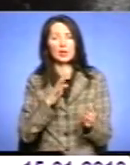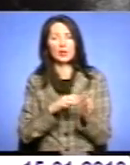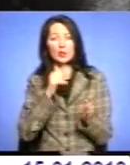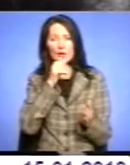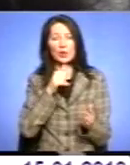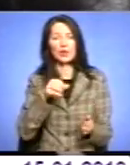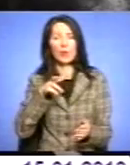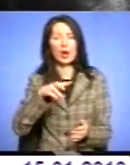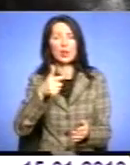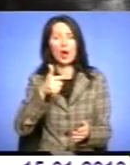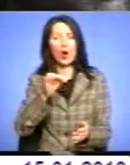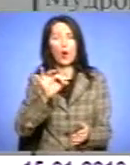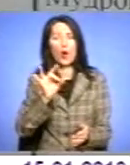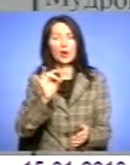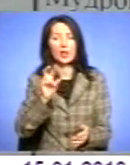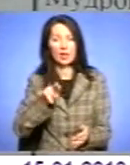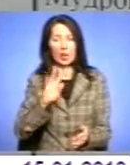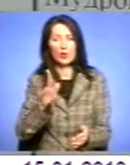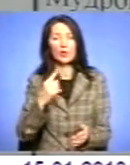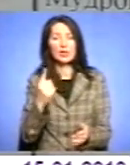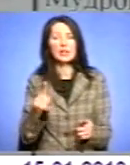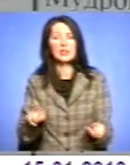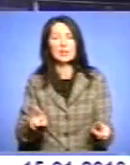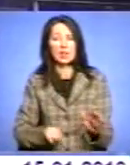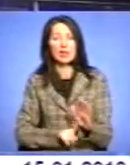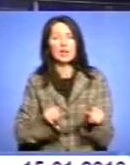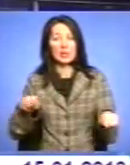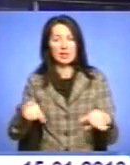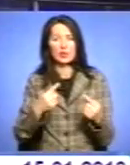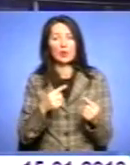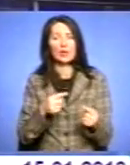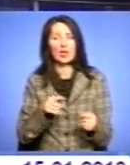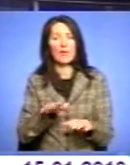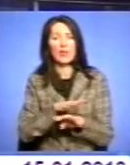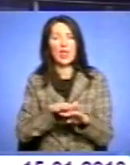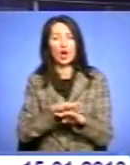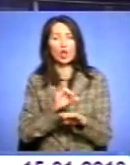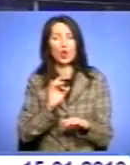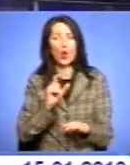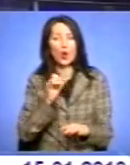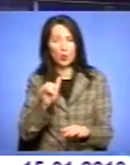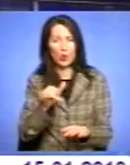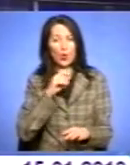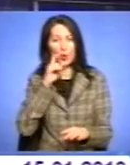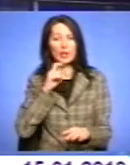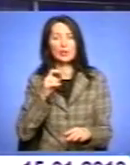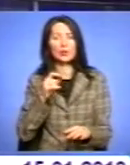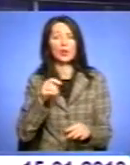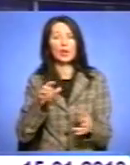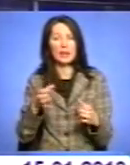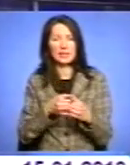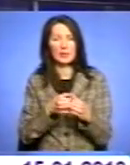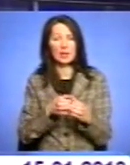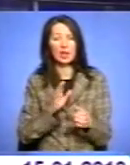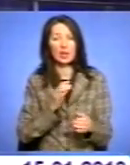Михайла Гореня. Він був одним із засновників народного руху Української гельсінської спілки, неодноразово бував у Тернополі.